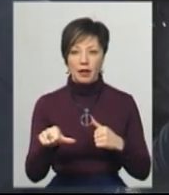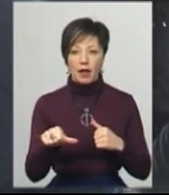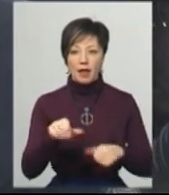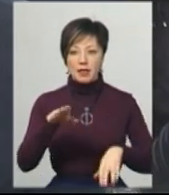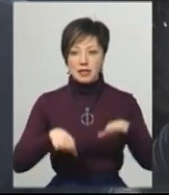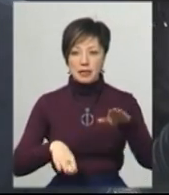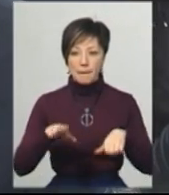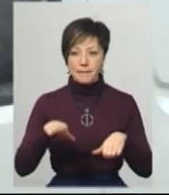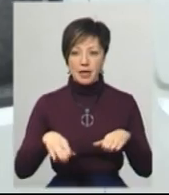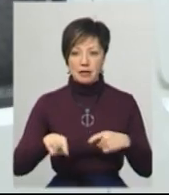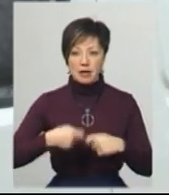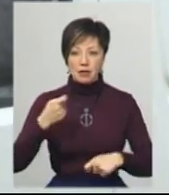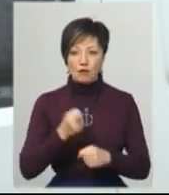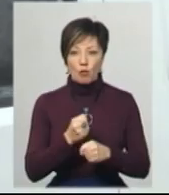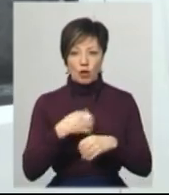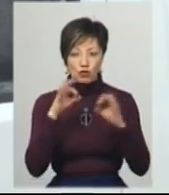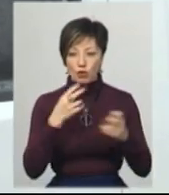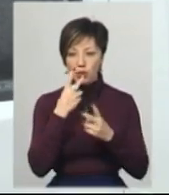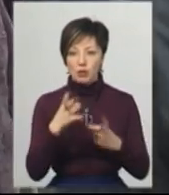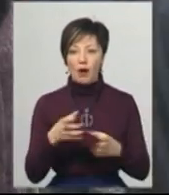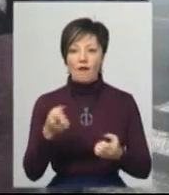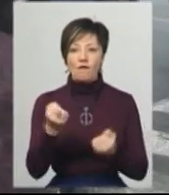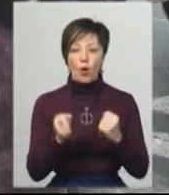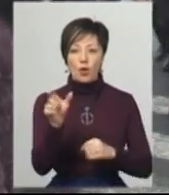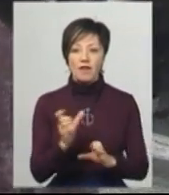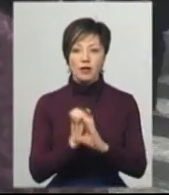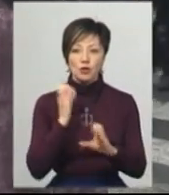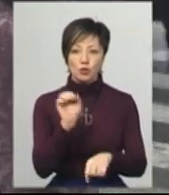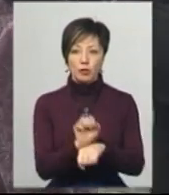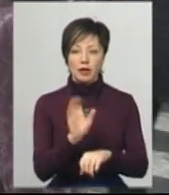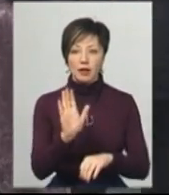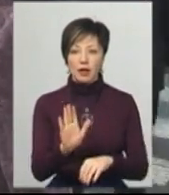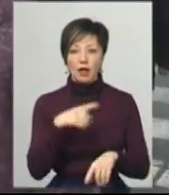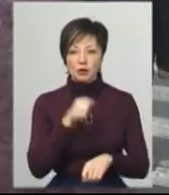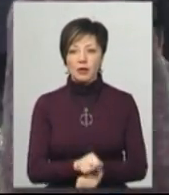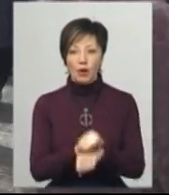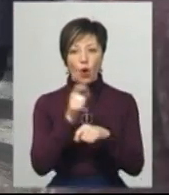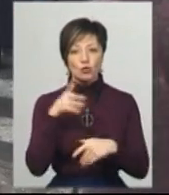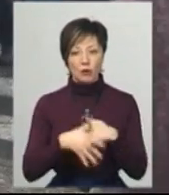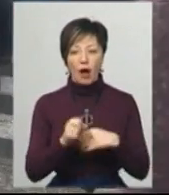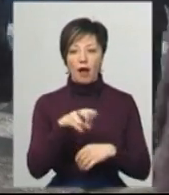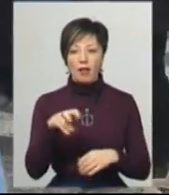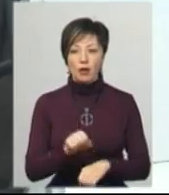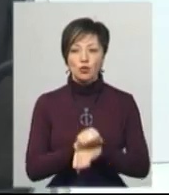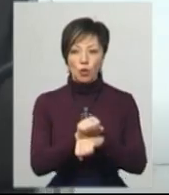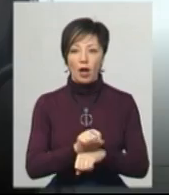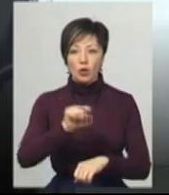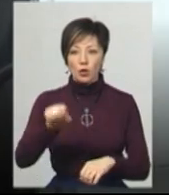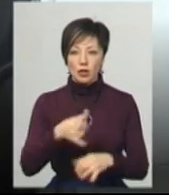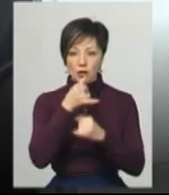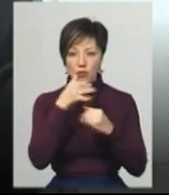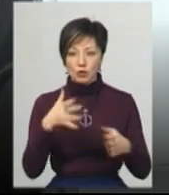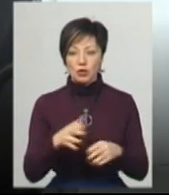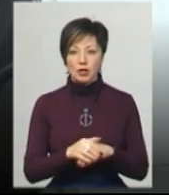дестабілізації в роботі, я нічого не бачу. Водій вантажівки, яку зупинили через проведення акції, каже, мітингарів розуміє та стояти годину не може. Я